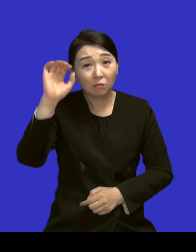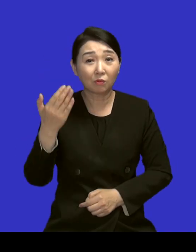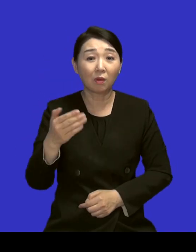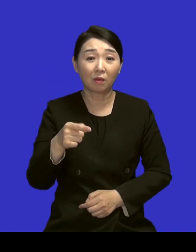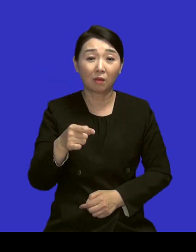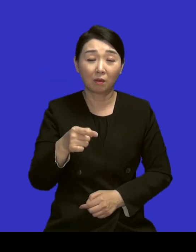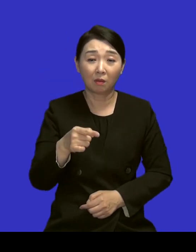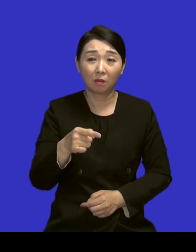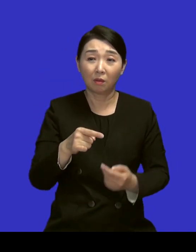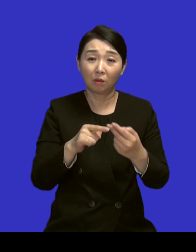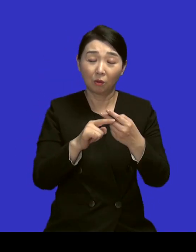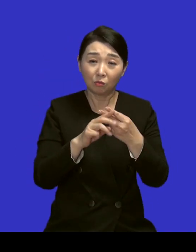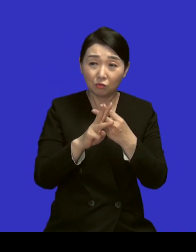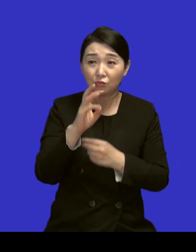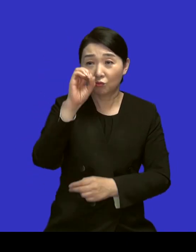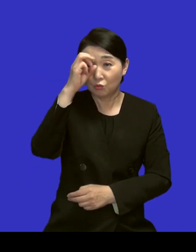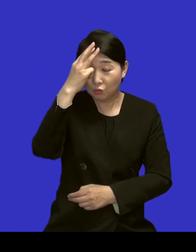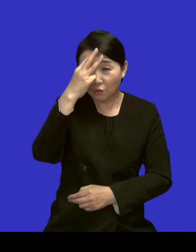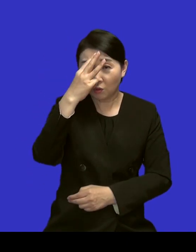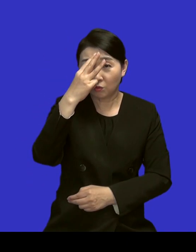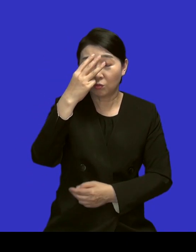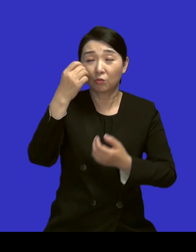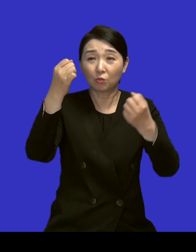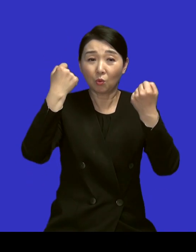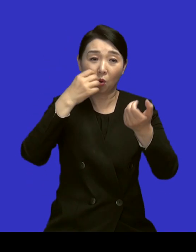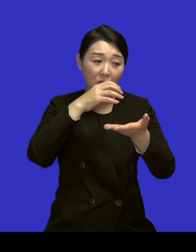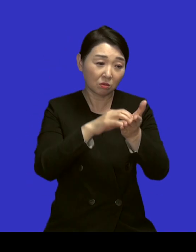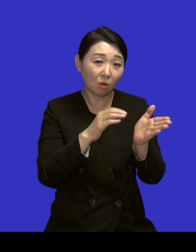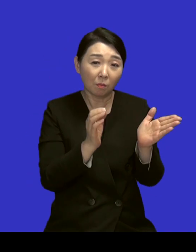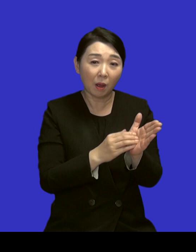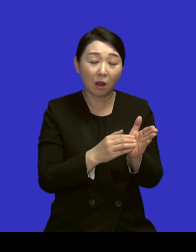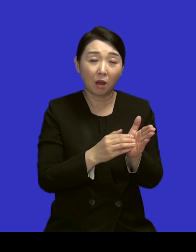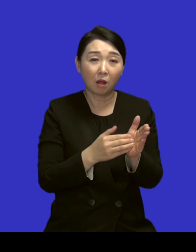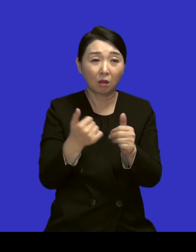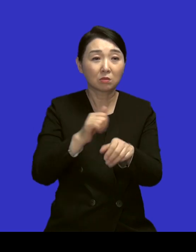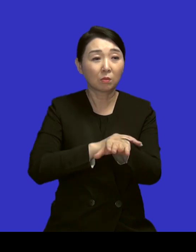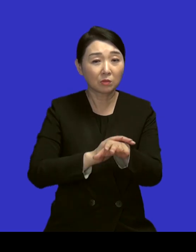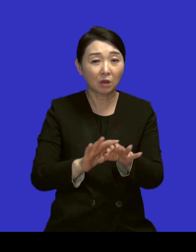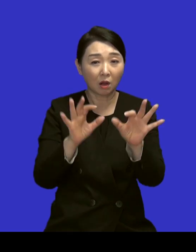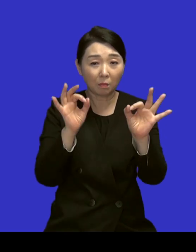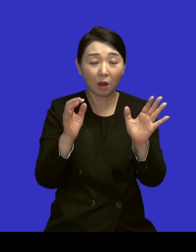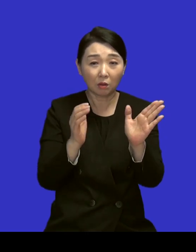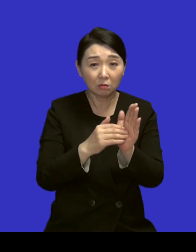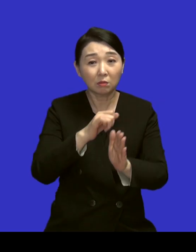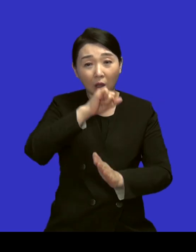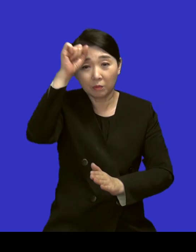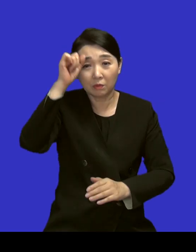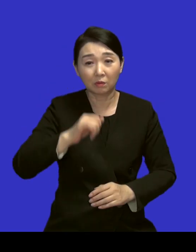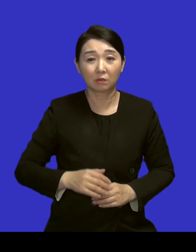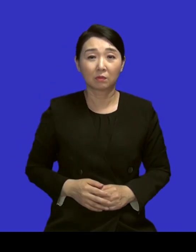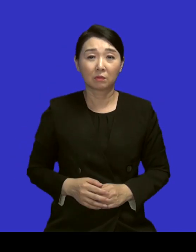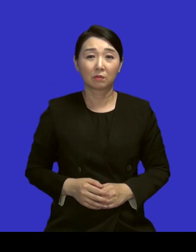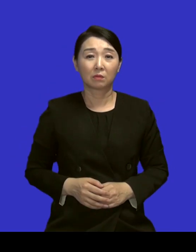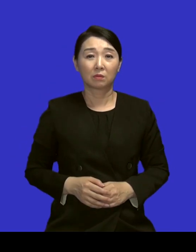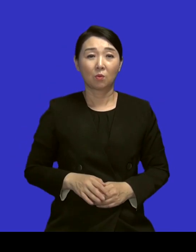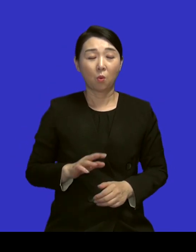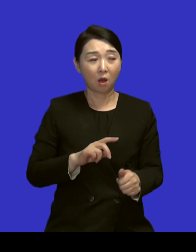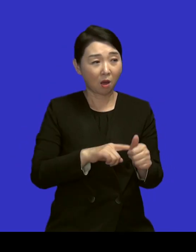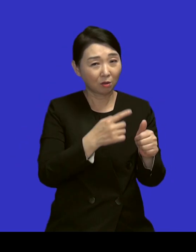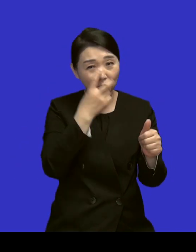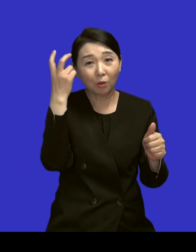되죠. 중고등학교 졸업 다 인정됐고. 맞아요. 그다음 시험 봐서 시험 잘 보면 되는 거죠. 근데 그게 되더라고요.